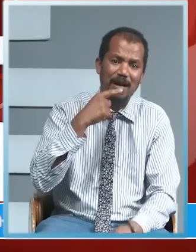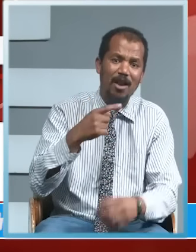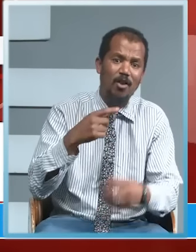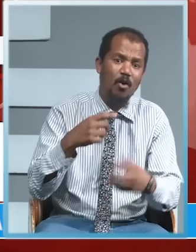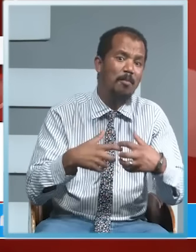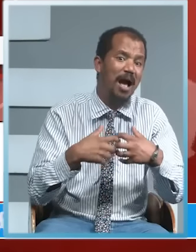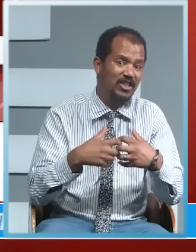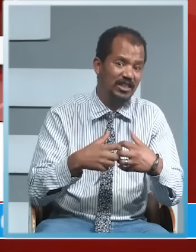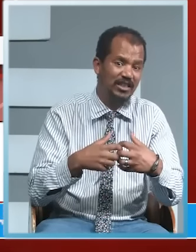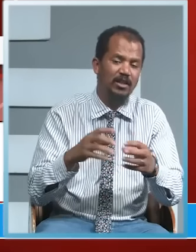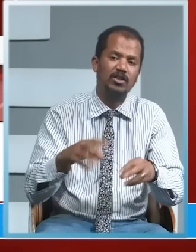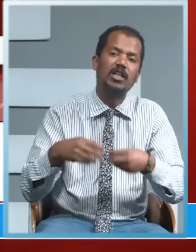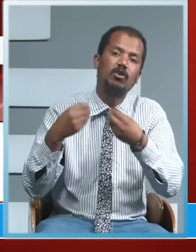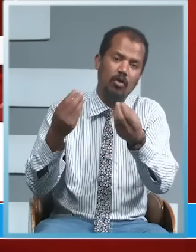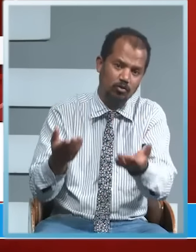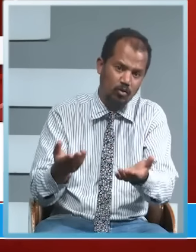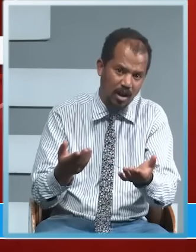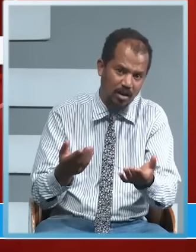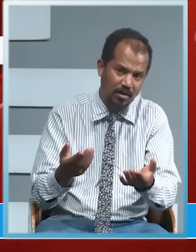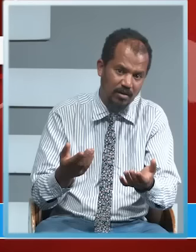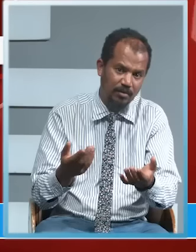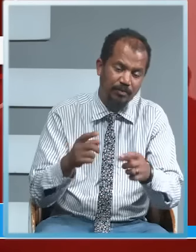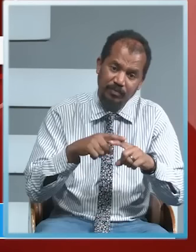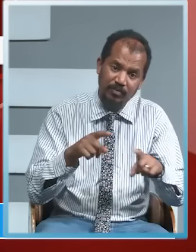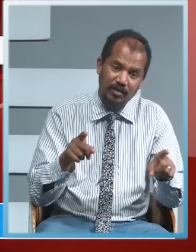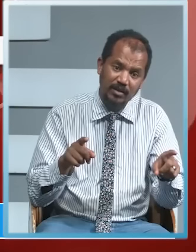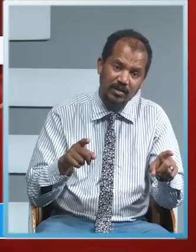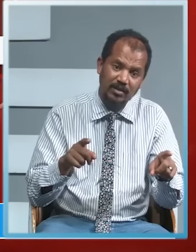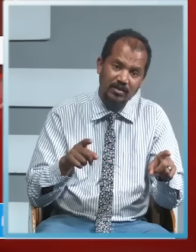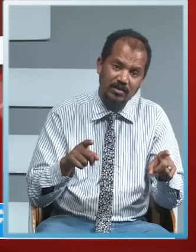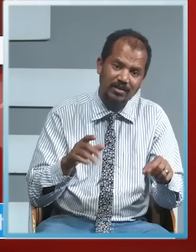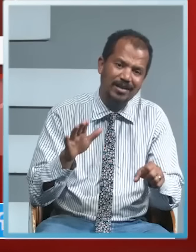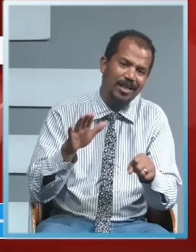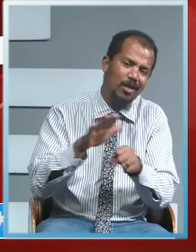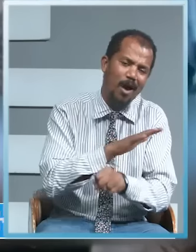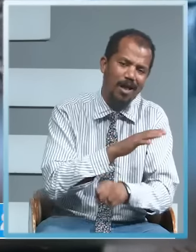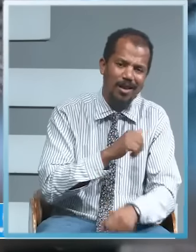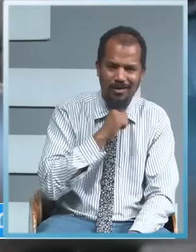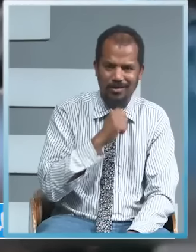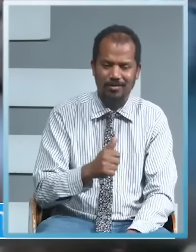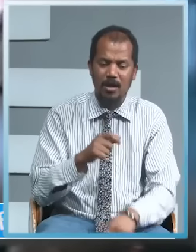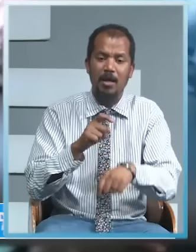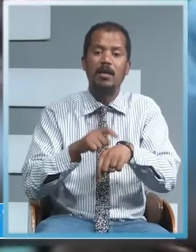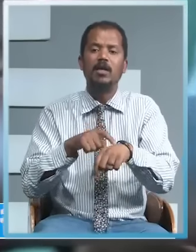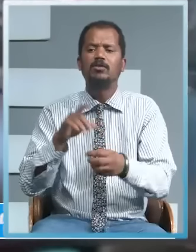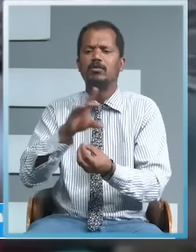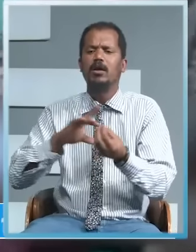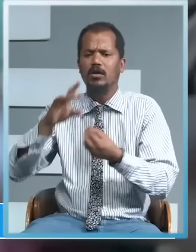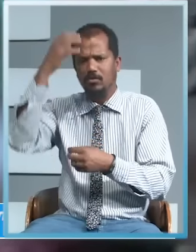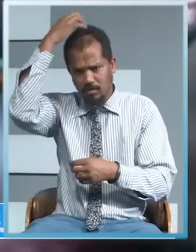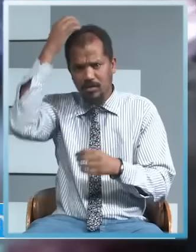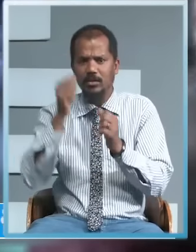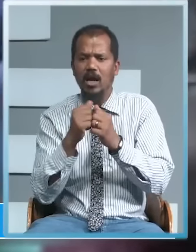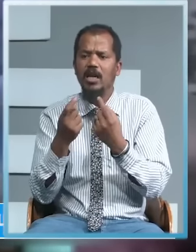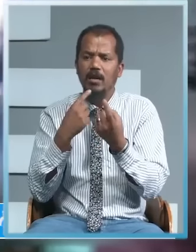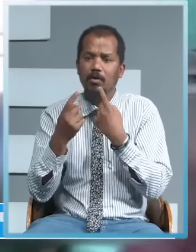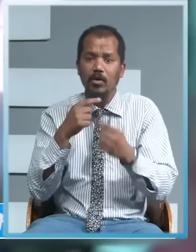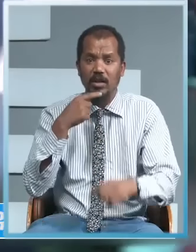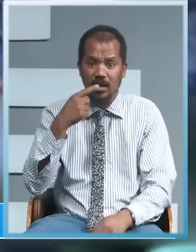ማሽን ተሰጥቷቸዋል። ግን የተሞላ አይደለም። በየጊዜው ከክልሉ መንግስት ጋር